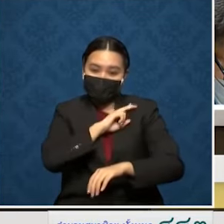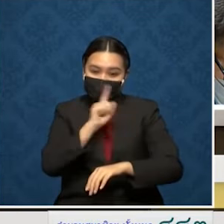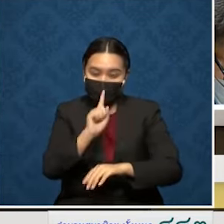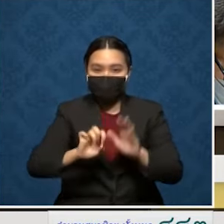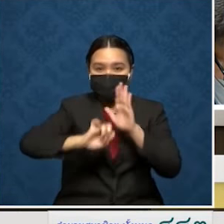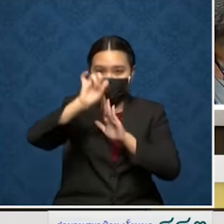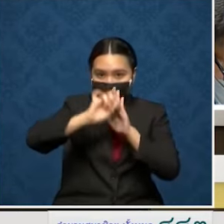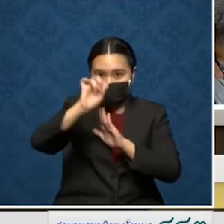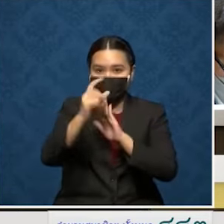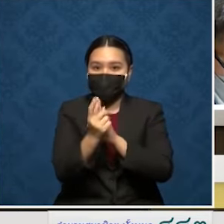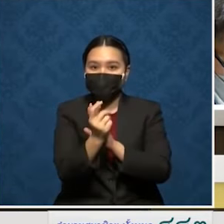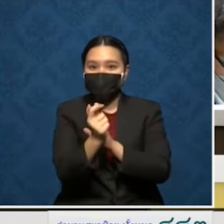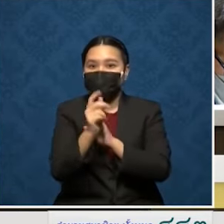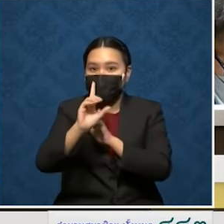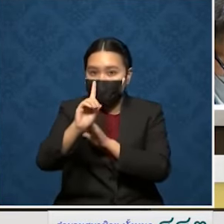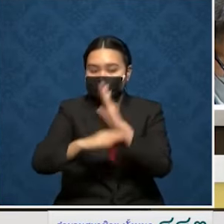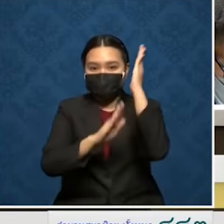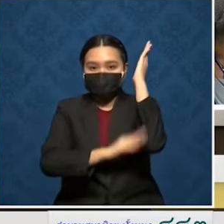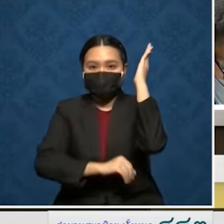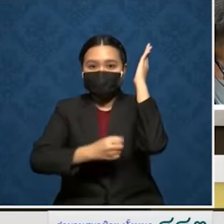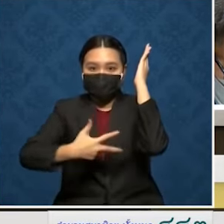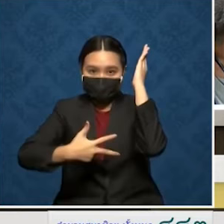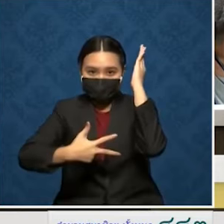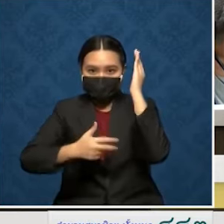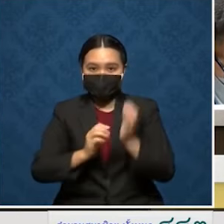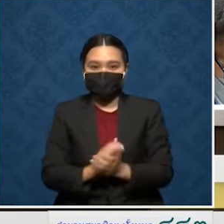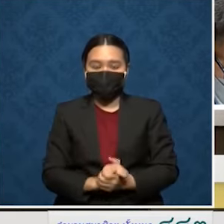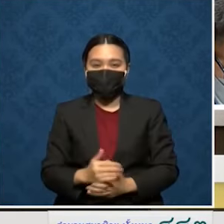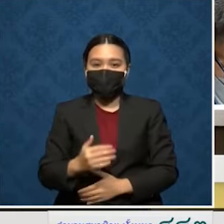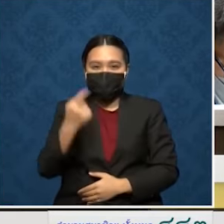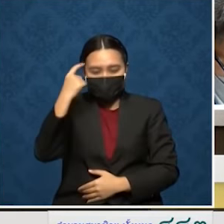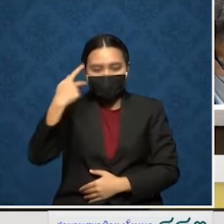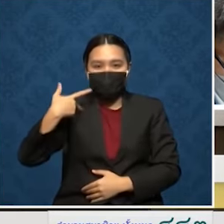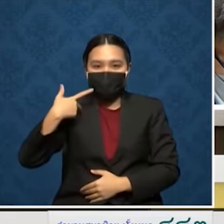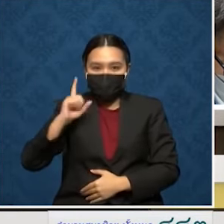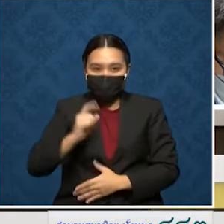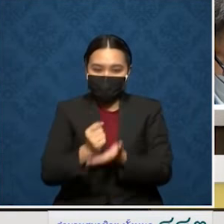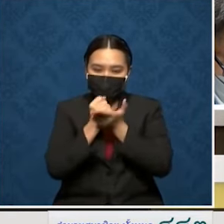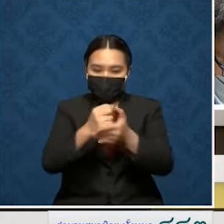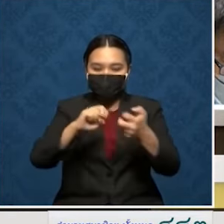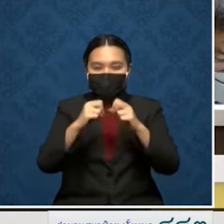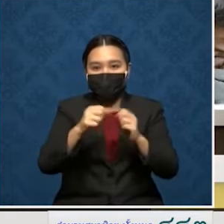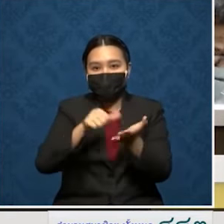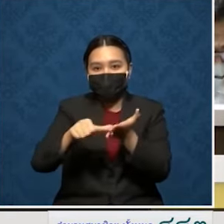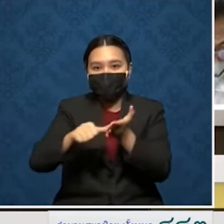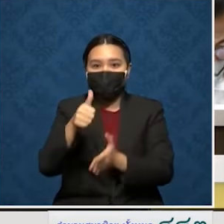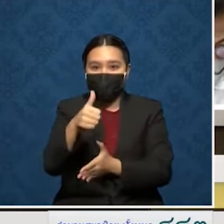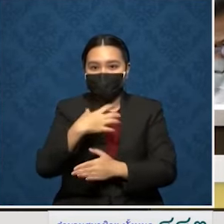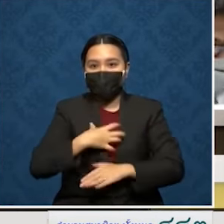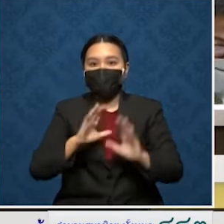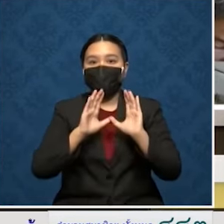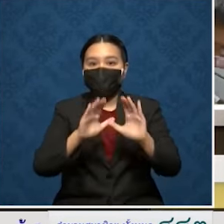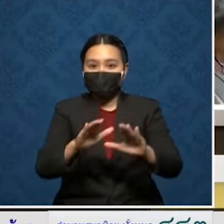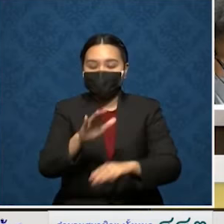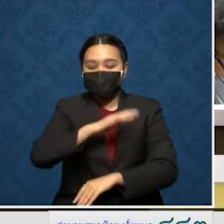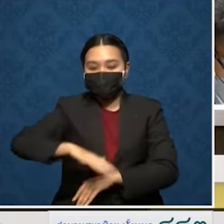รหรือพื้นที่3จังหวัดชายแดนภาคใต้อาจจะเป็นประโยชน์ในการแก้ปัญหาก็ได้นะครับอันนี้อยากฝากเป็นข้อสัง